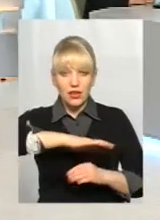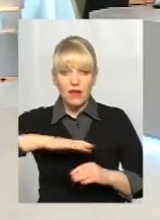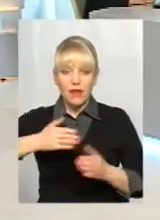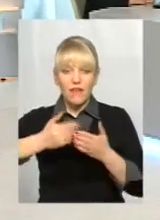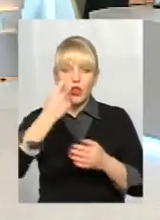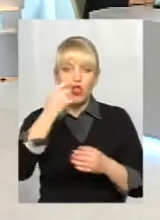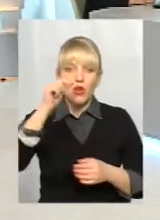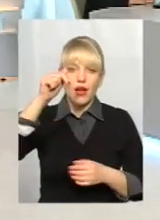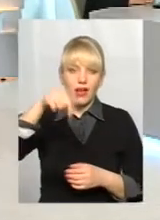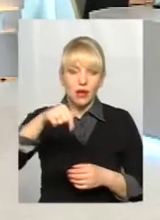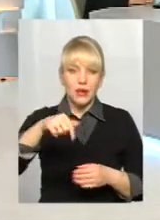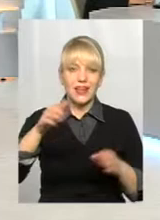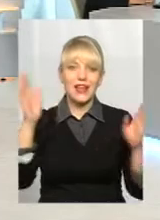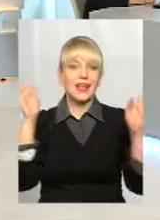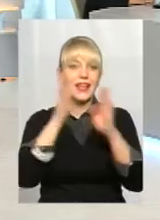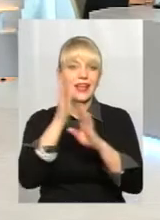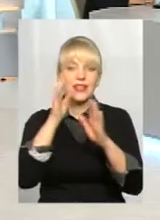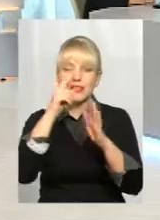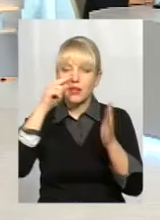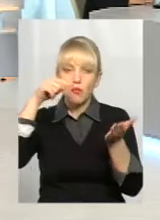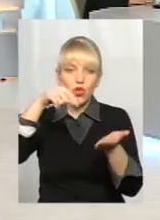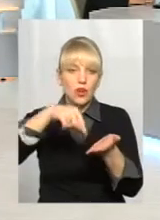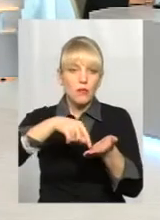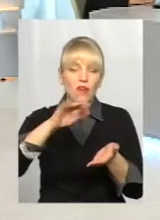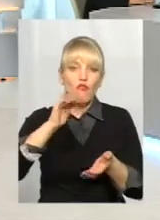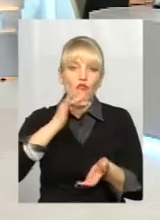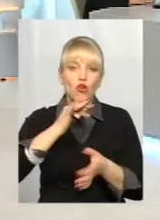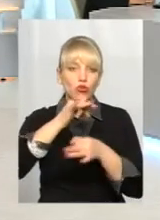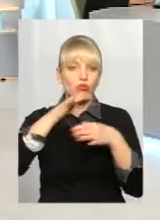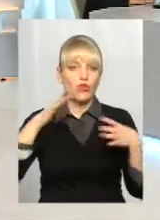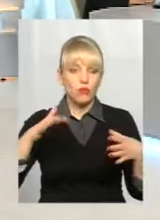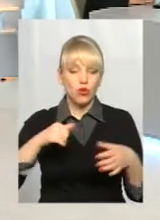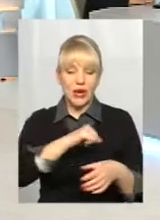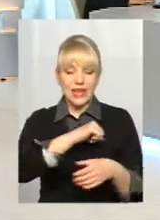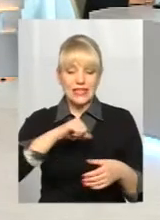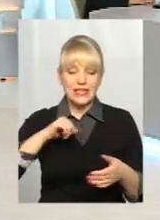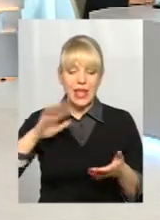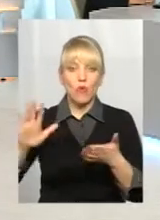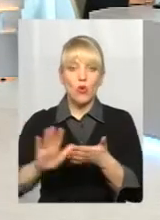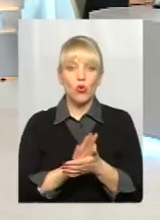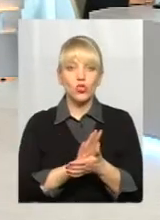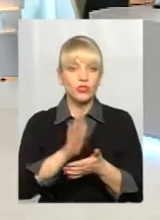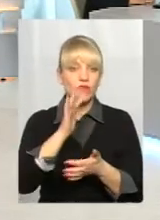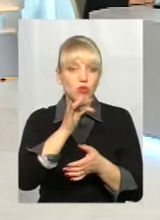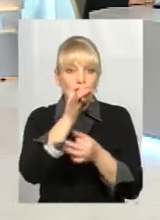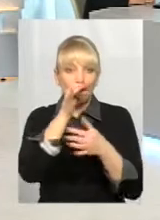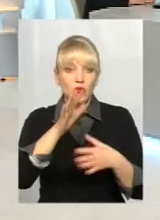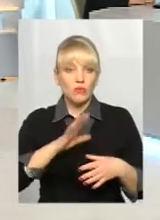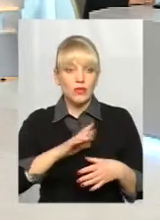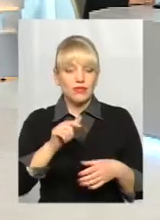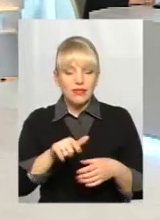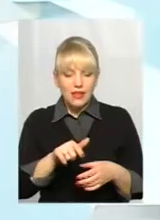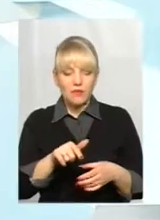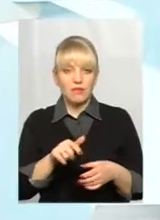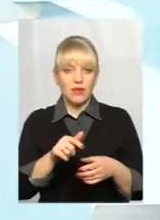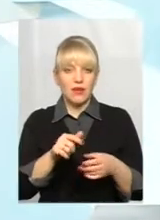нафтопродуктів кисень вже не потрапить в воду, і вже самоочищення водойому вже не буде відбуватися. Там мікроорганізми, а їм